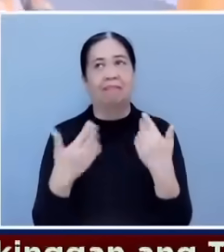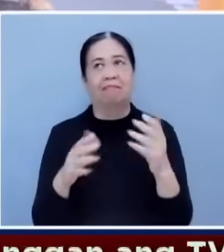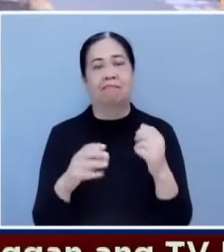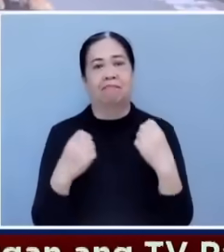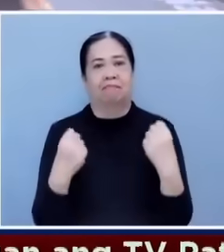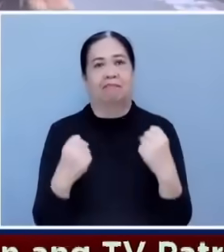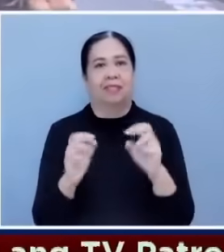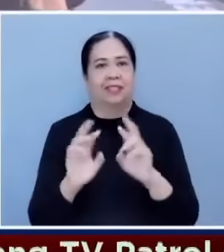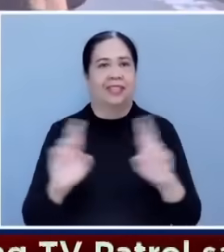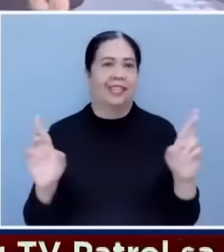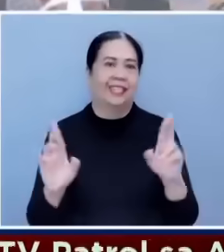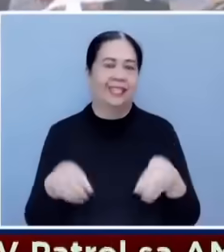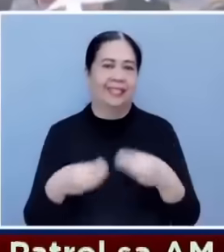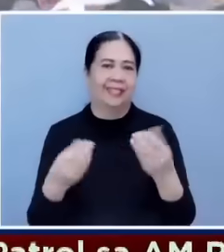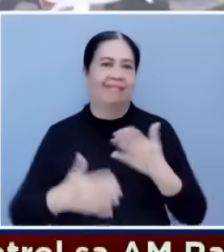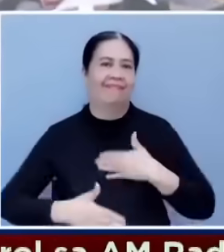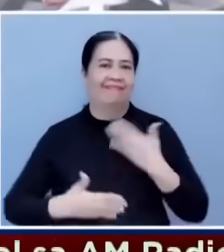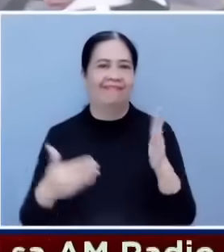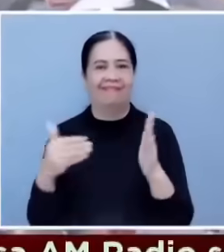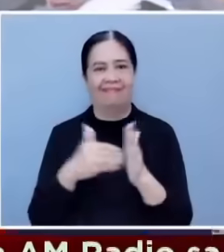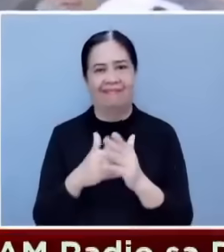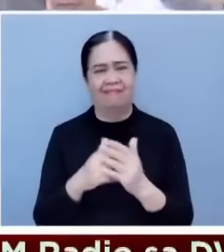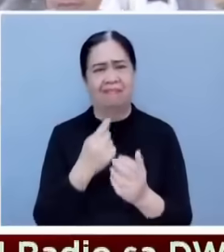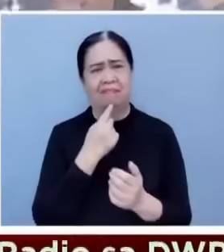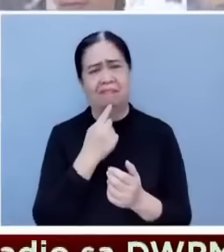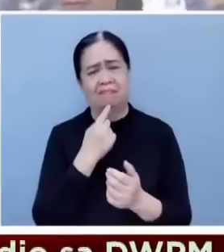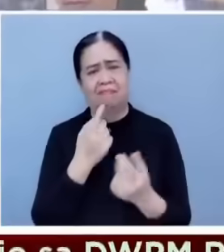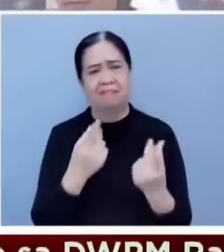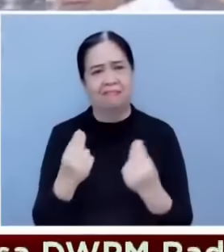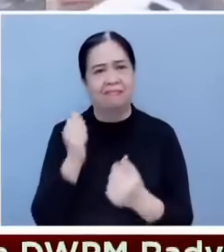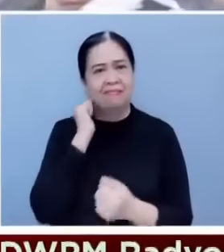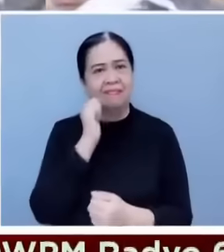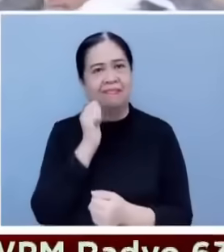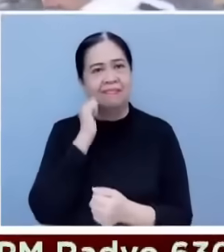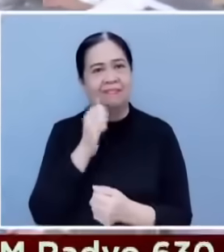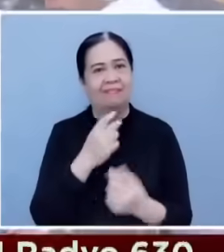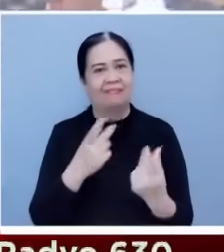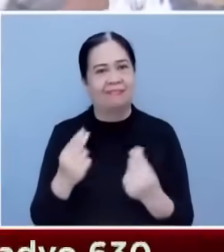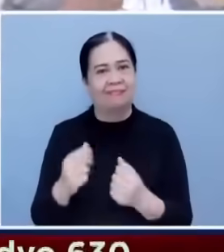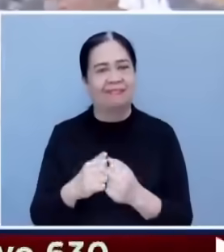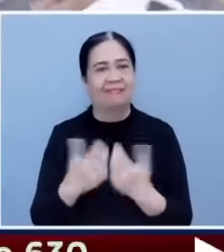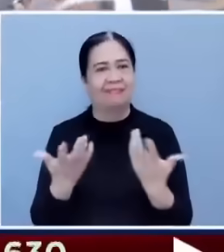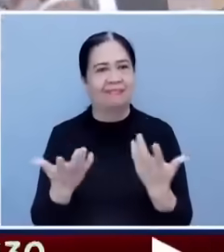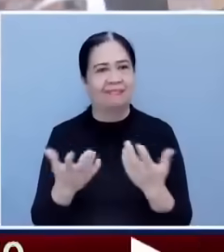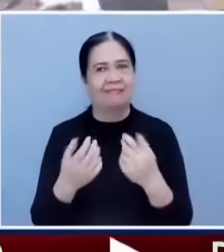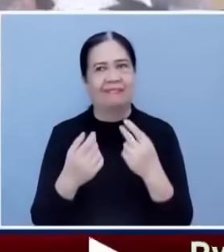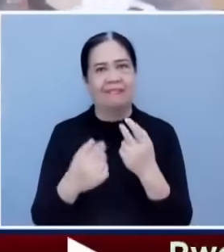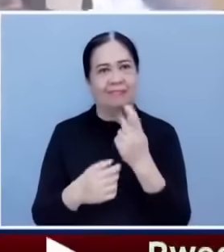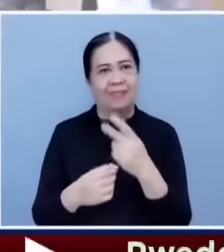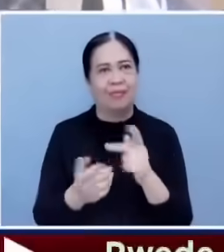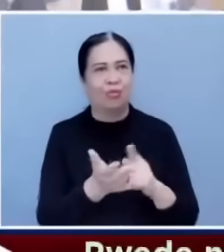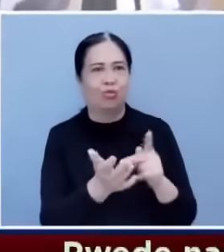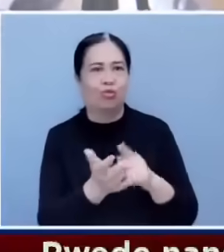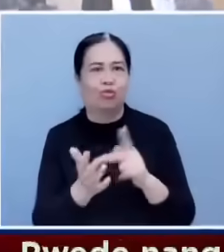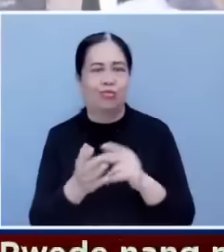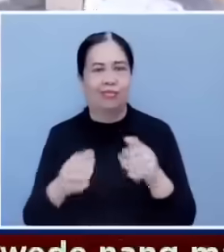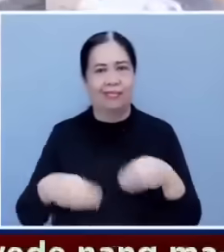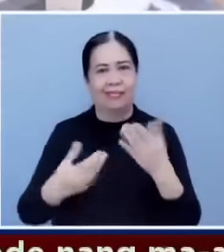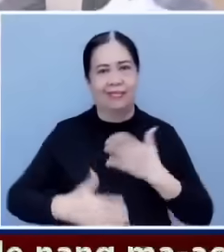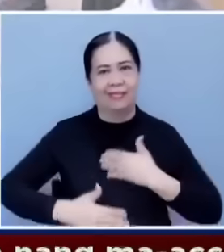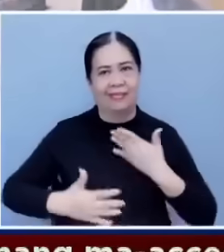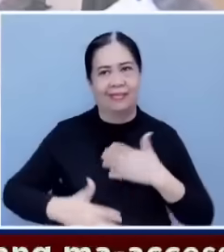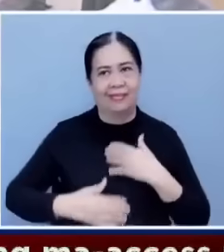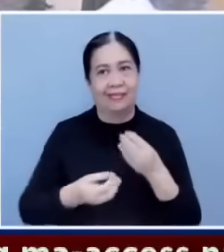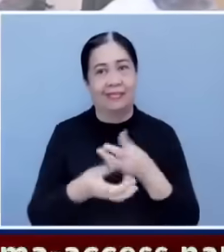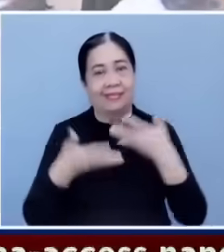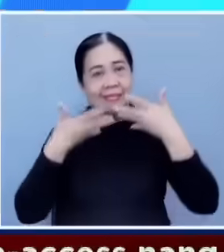ready to make them happy again. Sobrang naming na-miss na ginagawa yung pang-araw-araw namin ginagawa yung magharutan sa TV, makapagpatawa ng madlang people, makapagbigay